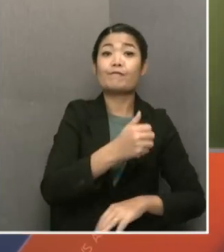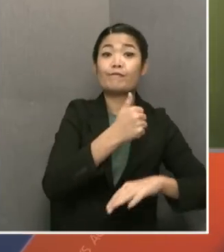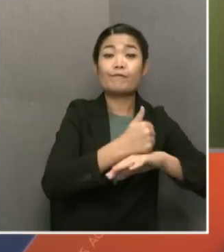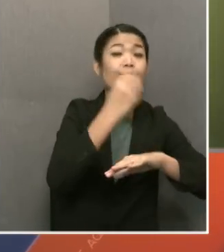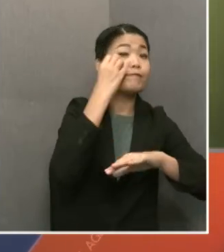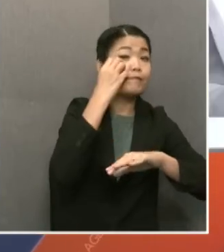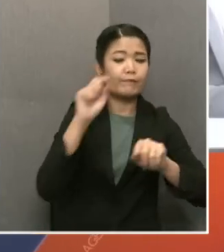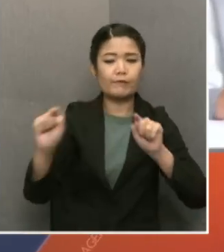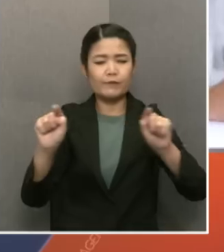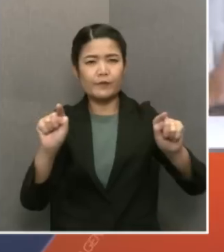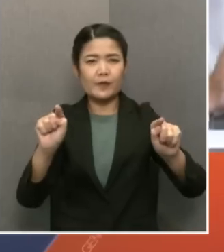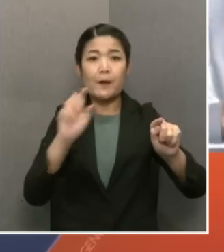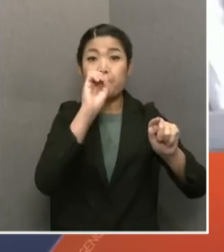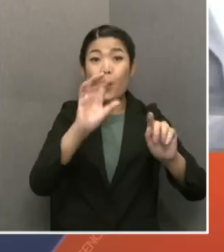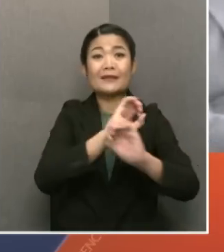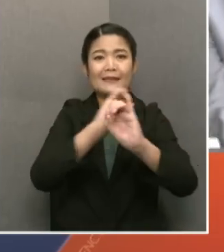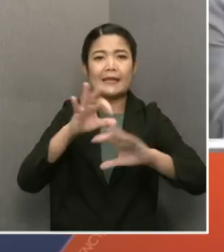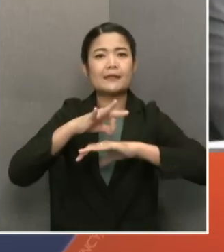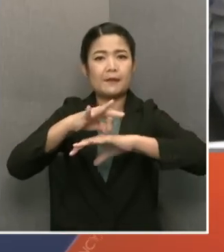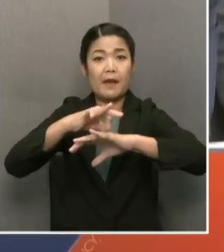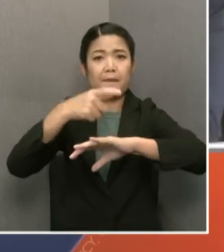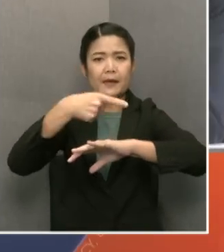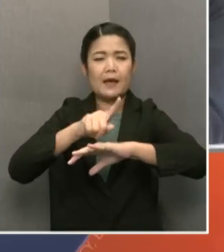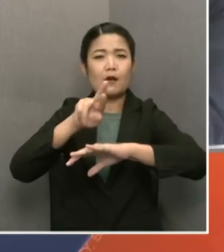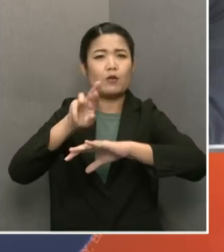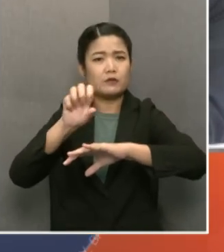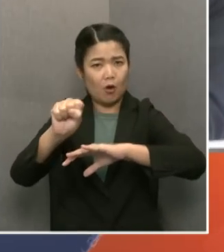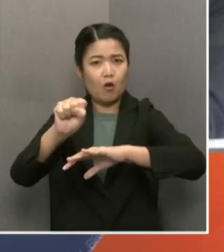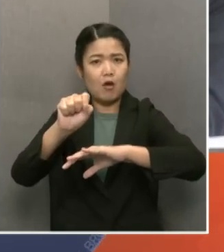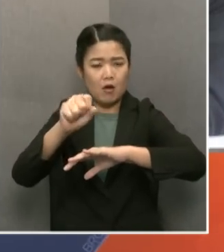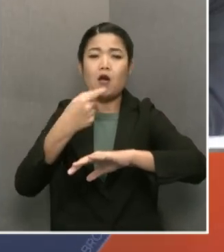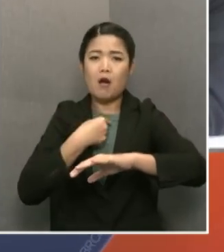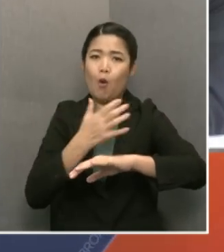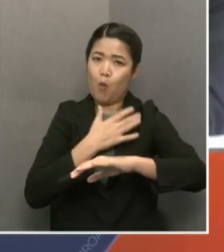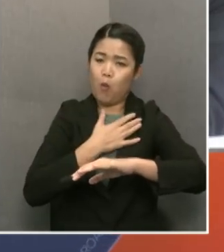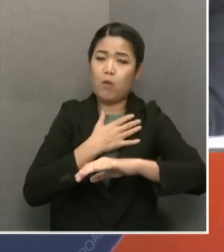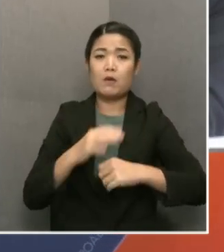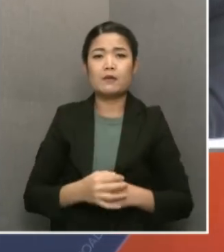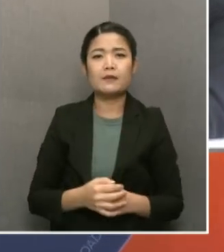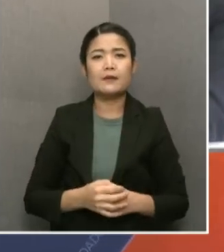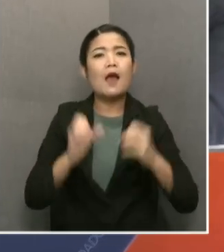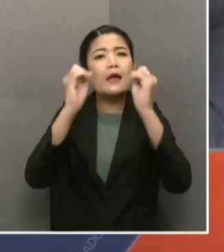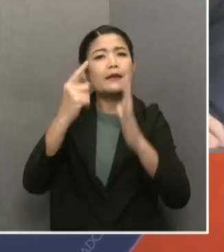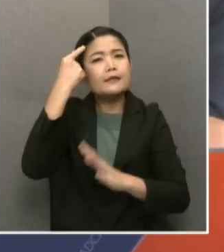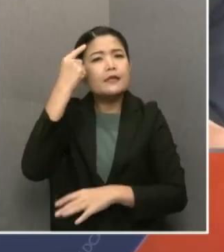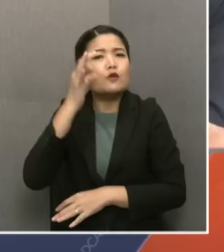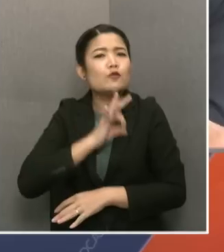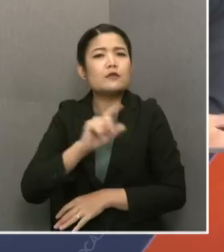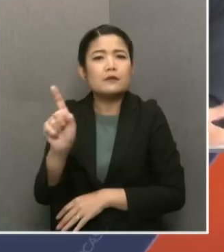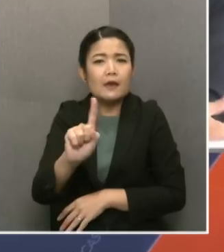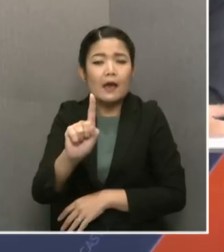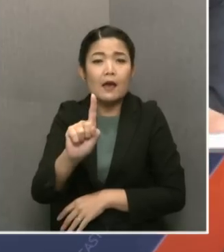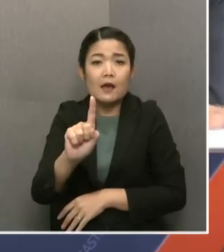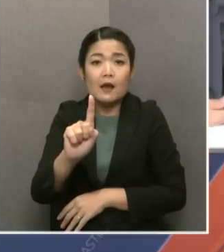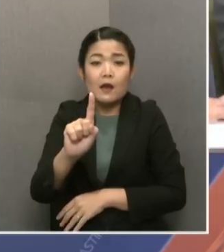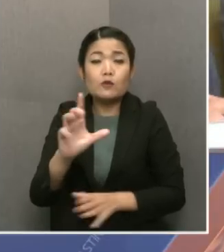ทั้ง 2ฝ่ายยังคงยืนยันว่าตำแหน่งเก้าอี้ประธานรัฐสภานั้นจะต้องเป็นของพรรคตัวเองอาจารย์มองอย่างไรคะว่าสุดท้ายแล้วแล้วจะจะมี